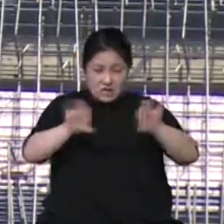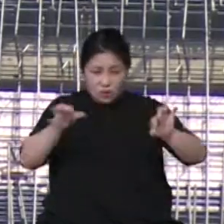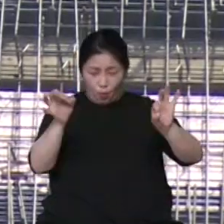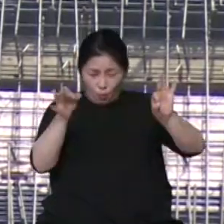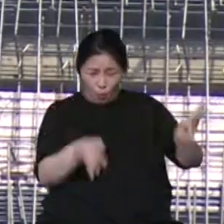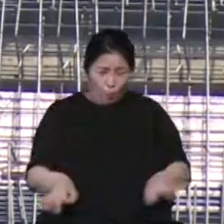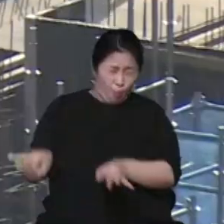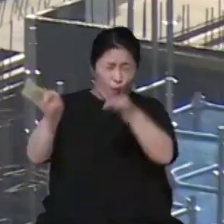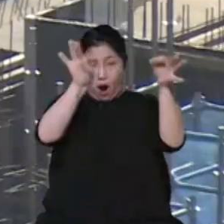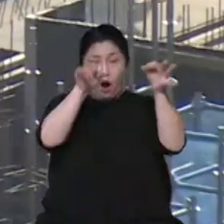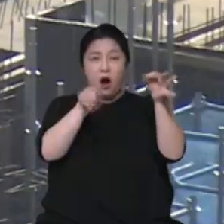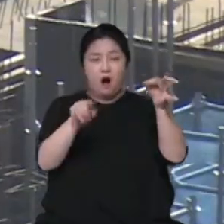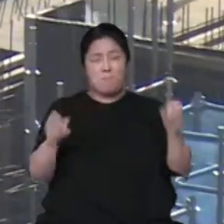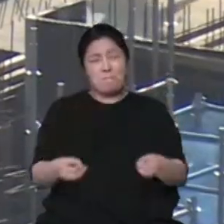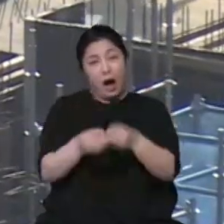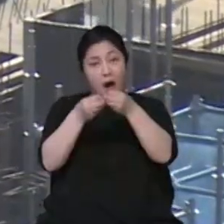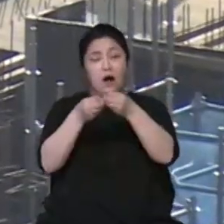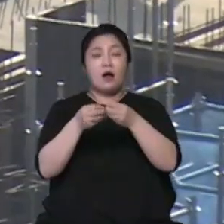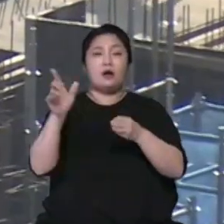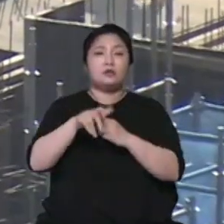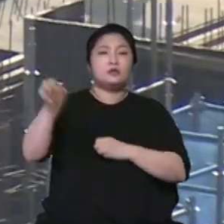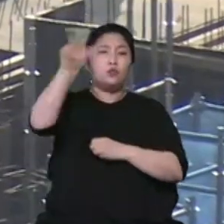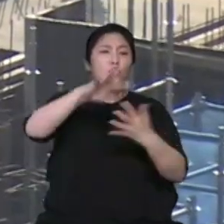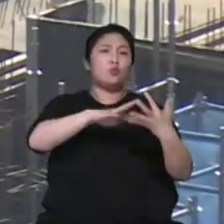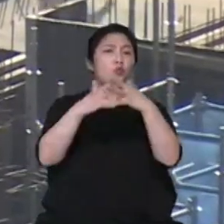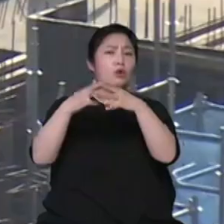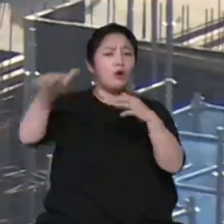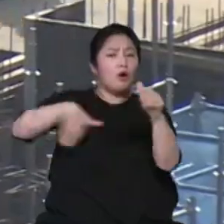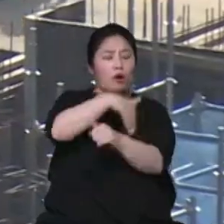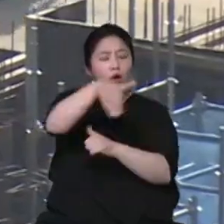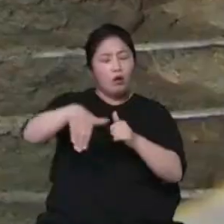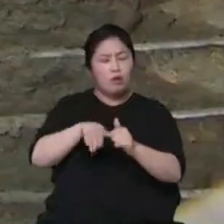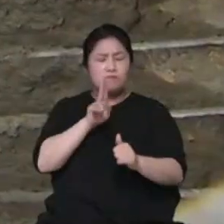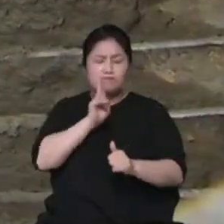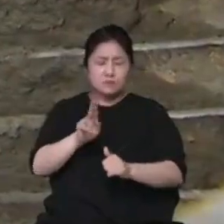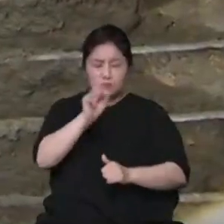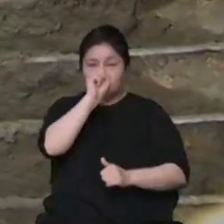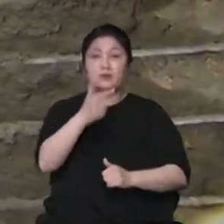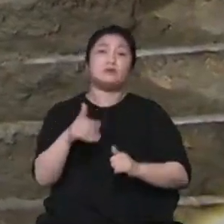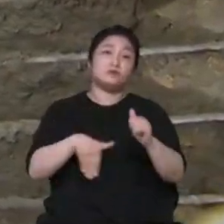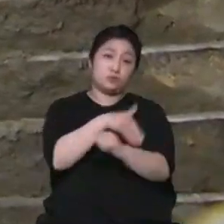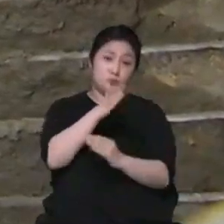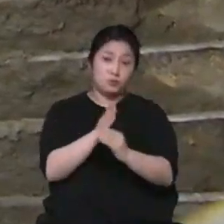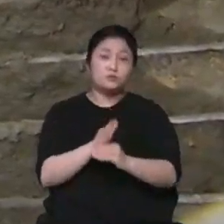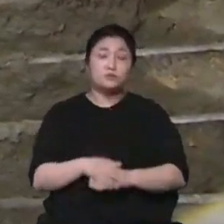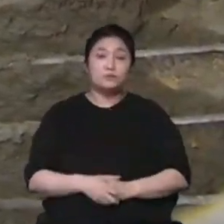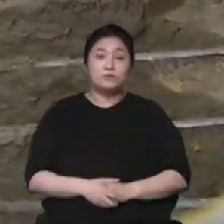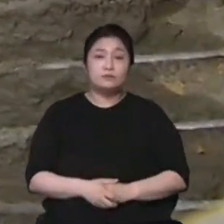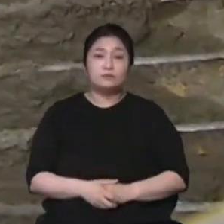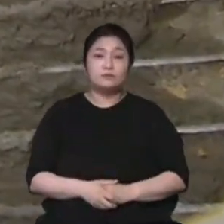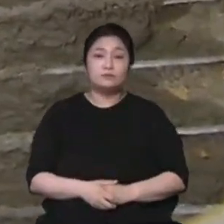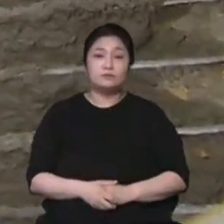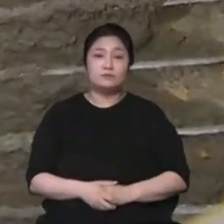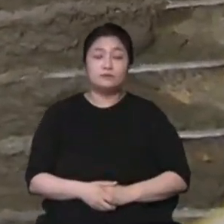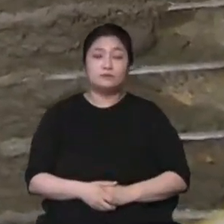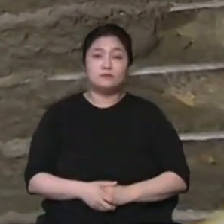대부분의 자재값 급등까지 겹치면서 전국의 건설 현장이 휘청이고 있습니다. KBC